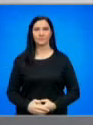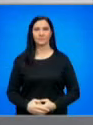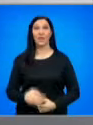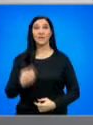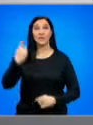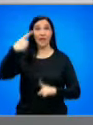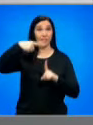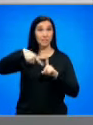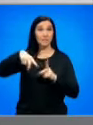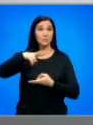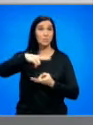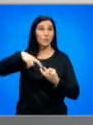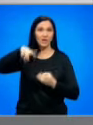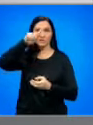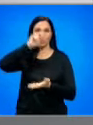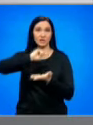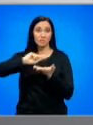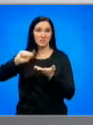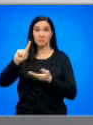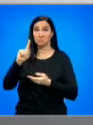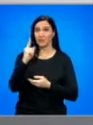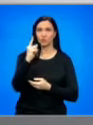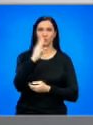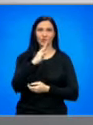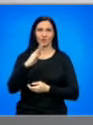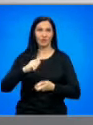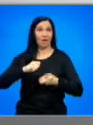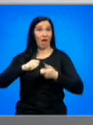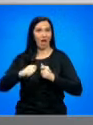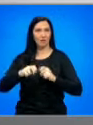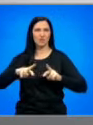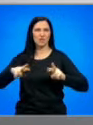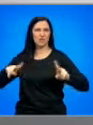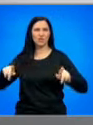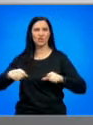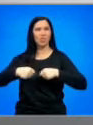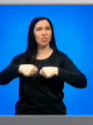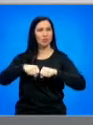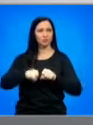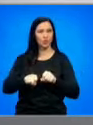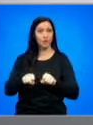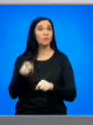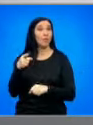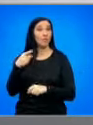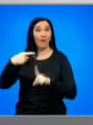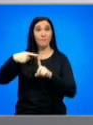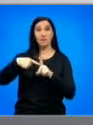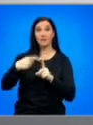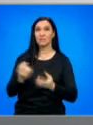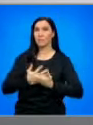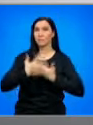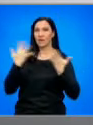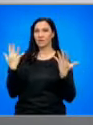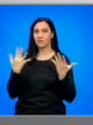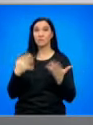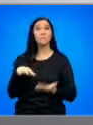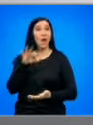За един месец проверки в София са написани само 44 акта за различни нарушения. А това е месецът на